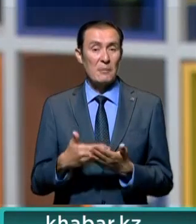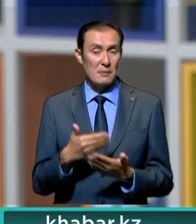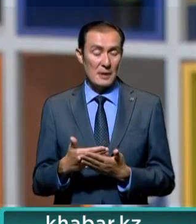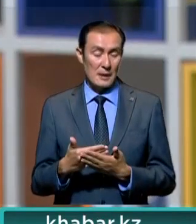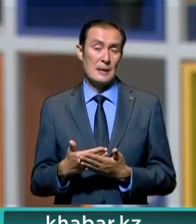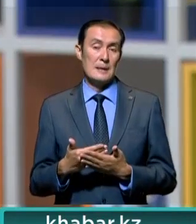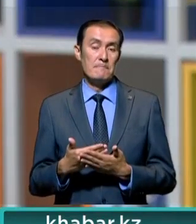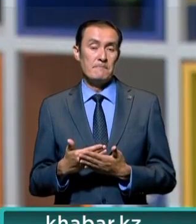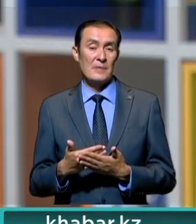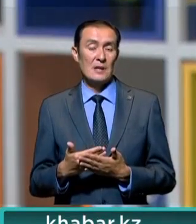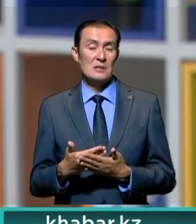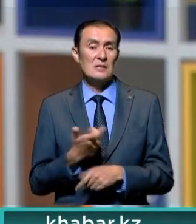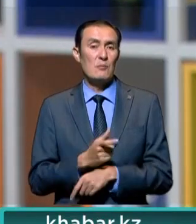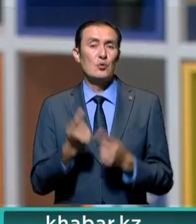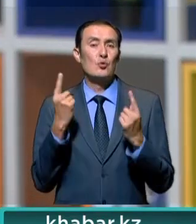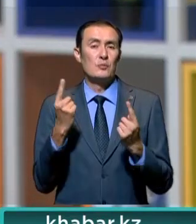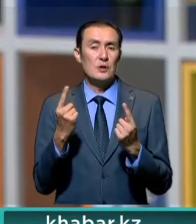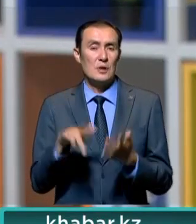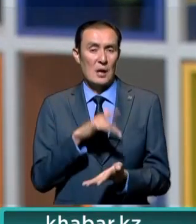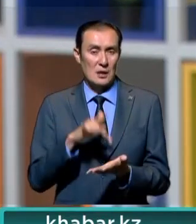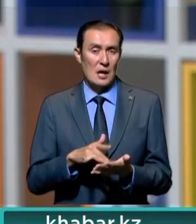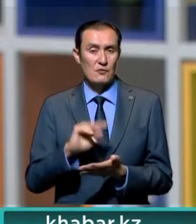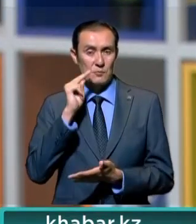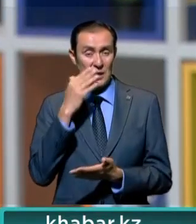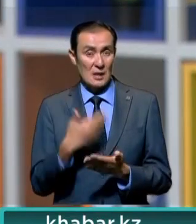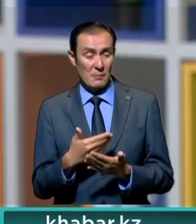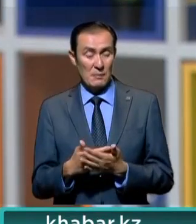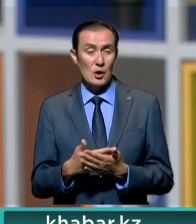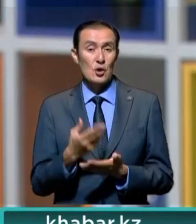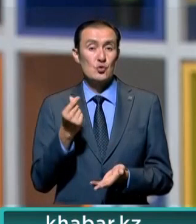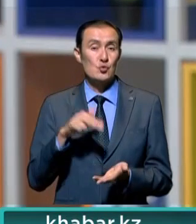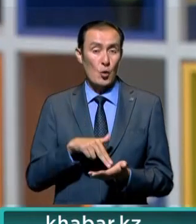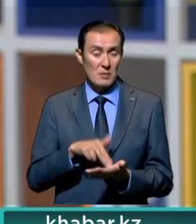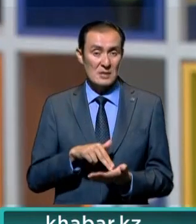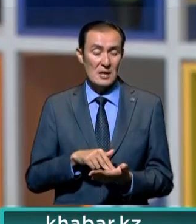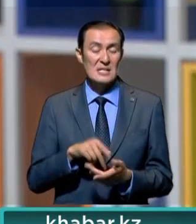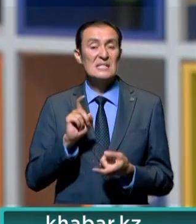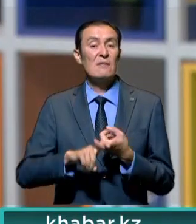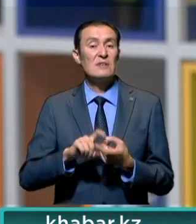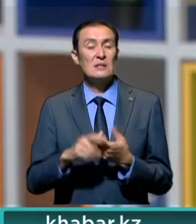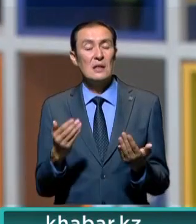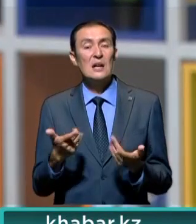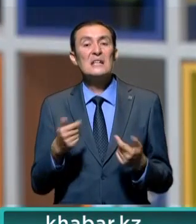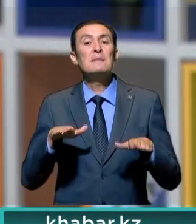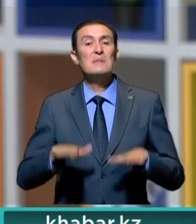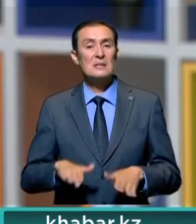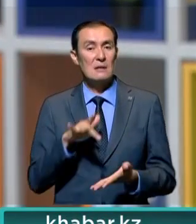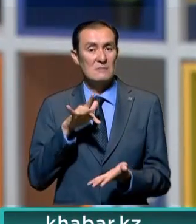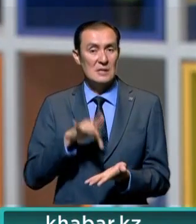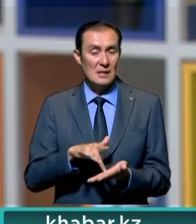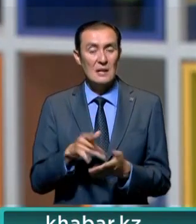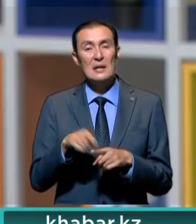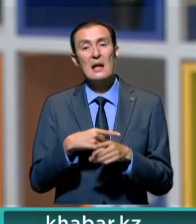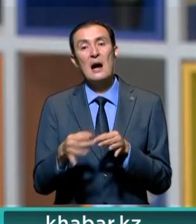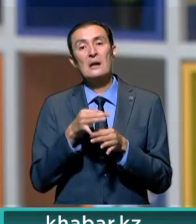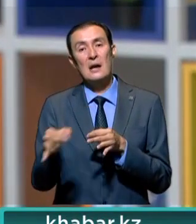там самые там крупные регионы, да, условно, в Шымкенте сейчас средняя цена, все зависит от локации, то есть мы берем и